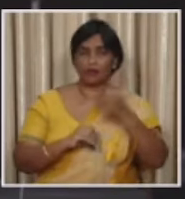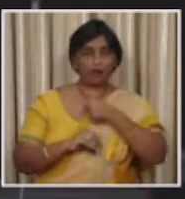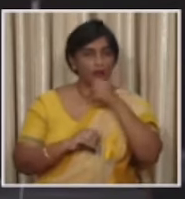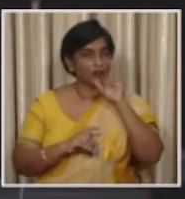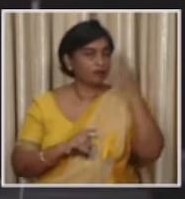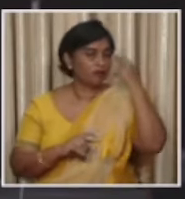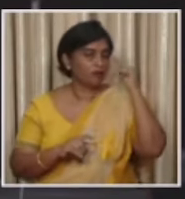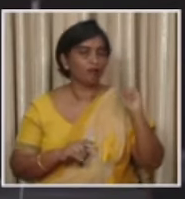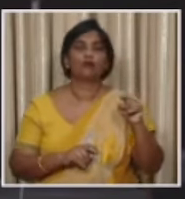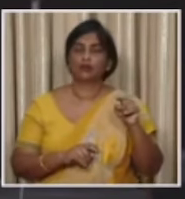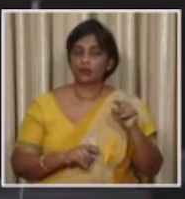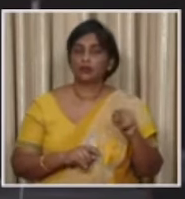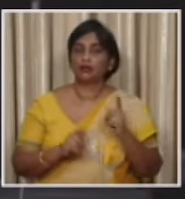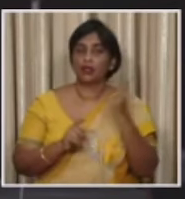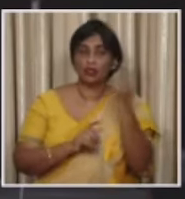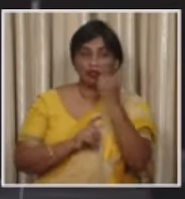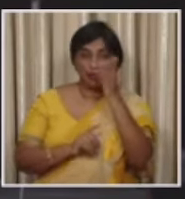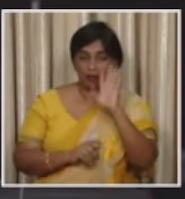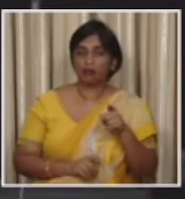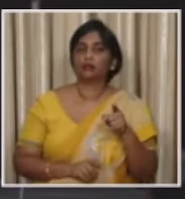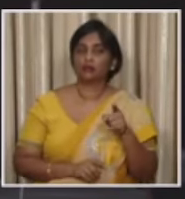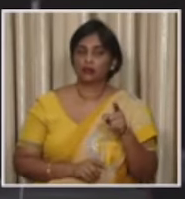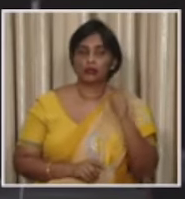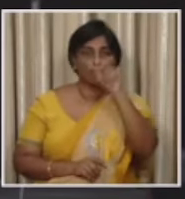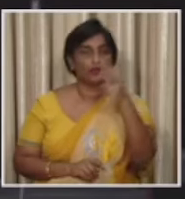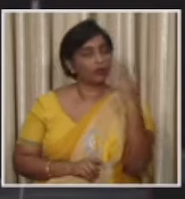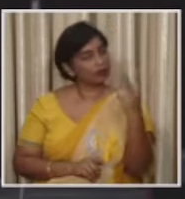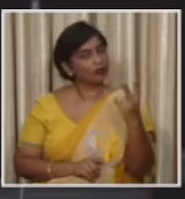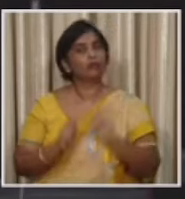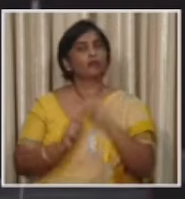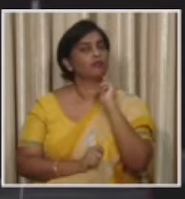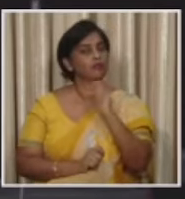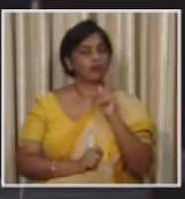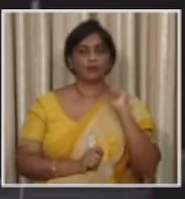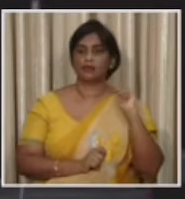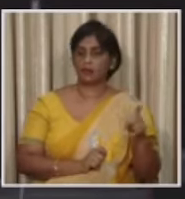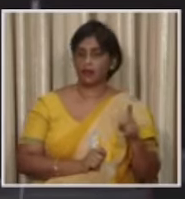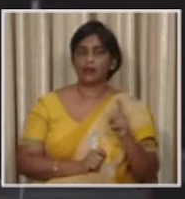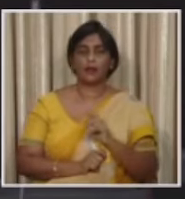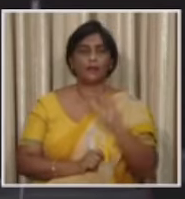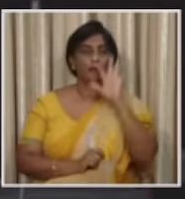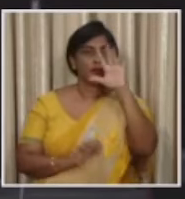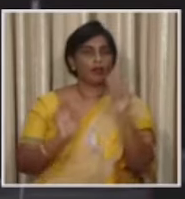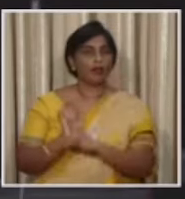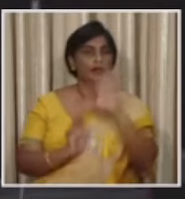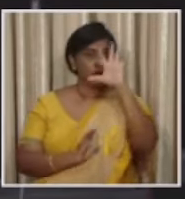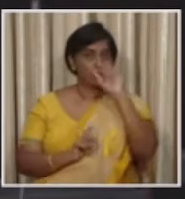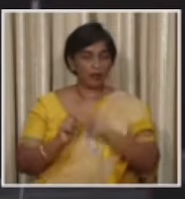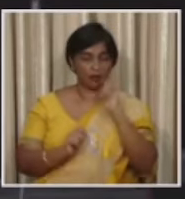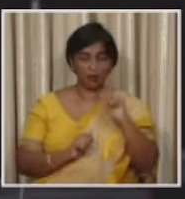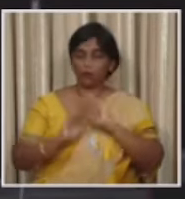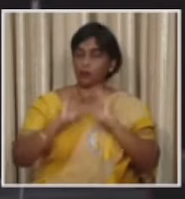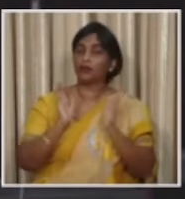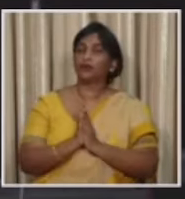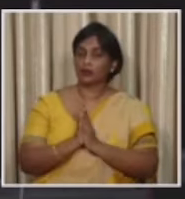වීම කියන කාරණාව සලකලා දෙන්නෙක් ඉන්නවනම් ඒ පුරවැසියන් දෙන්නටම ලබා දෙන්න කටයුතු කරනවා. 5,05,000 දීපු පුරවැසියන්